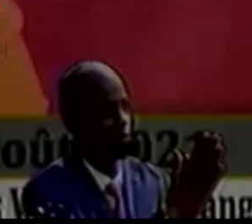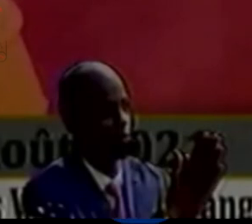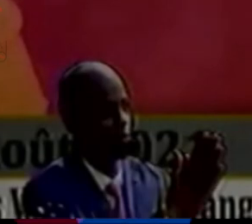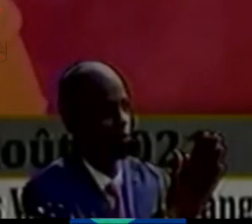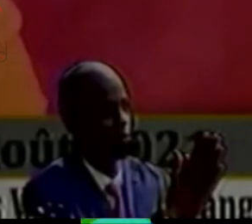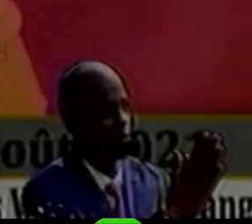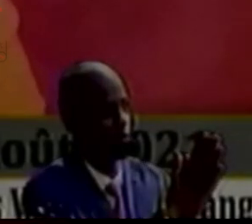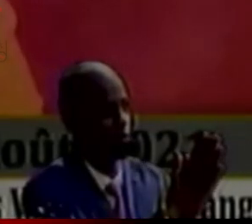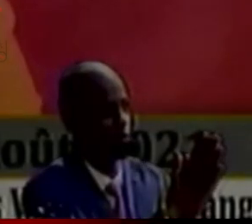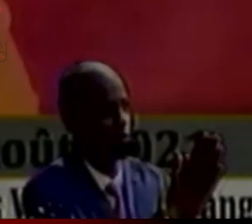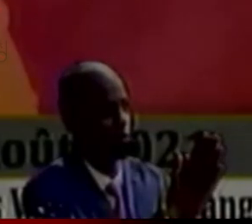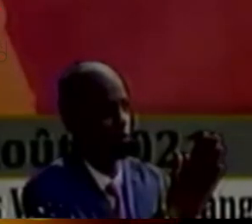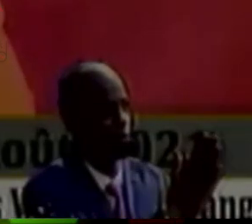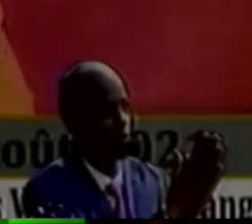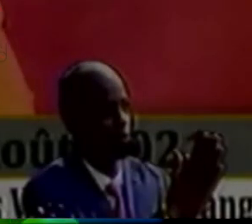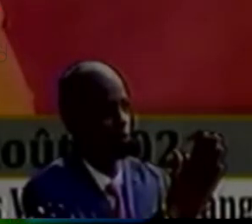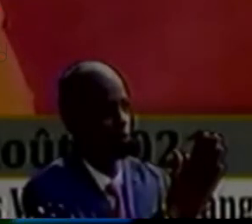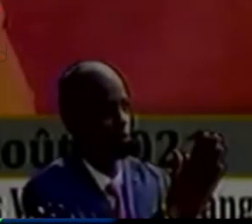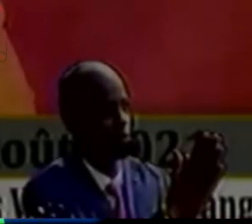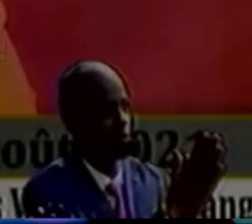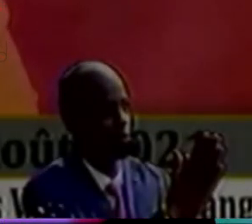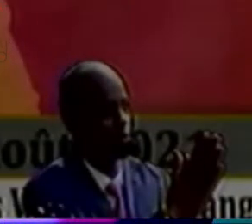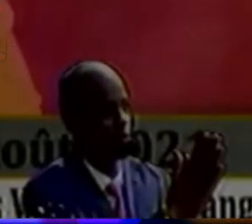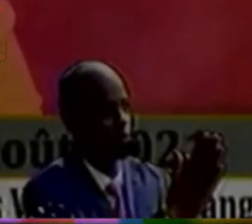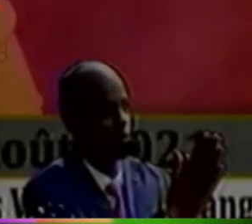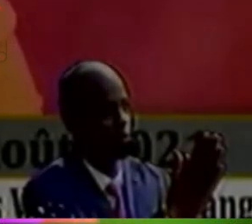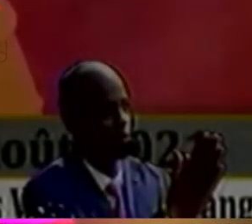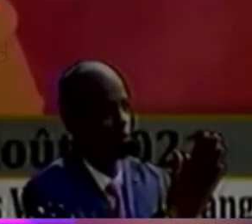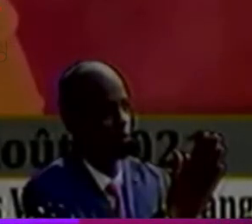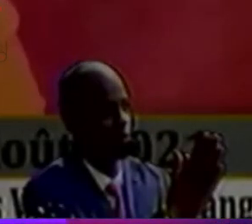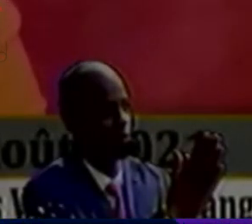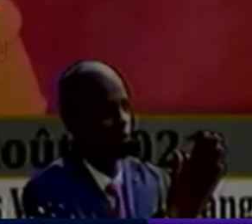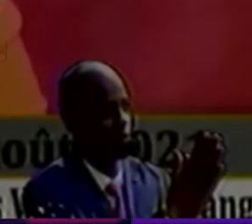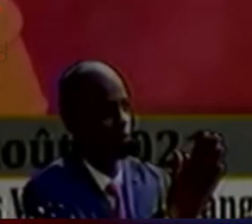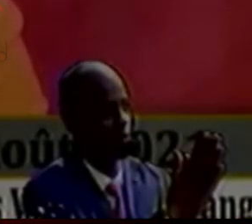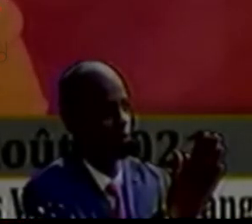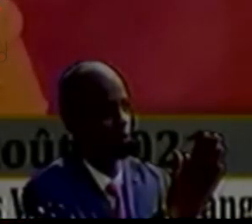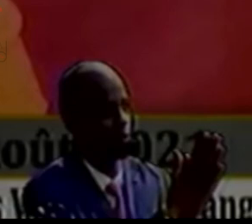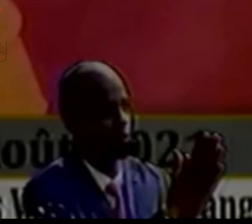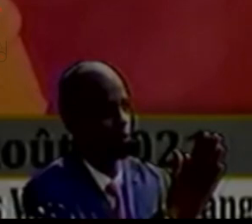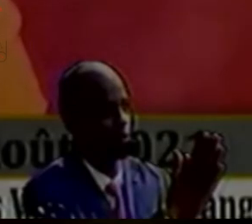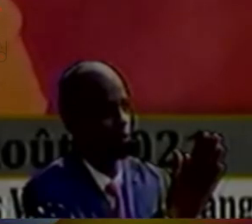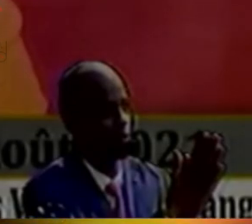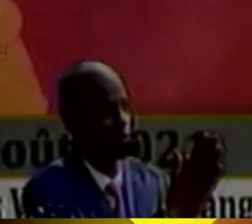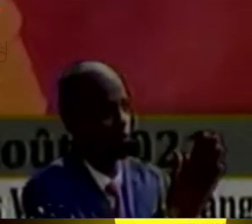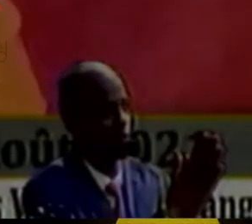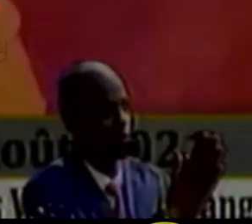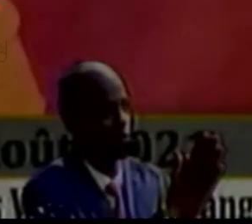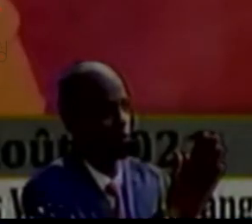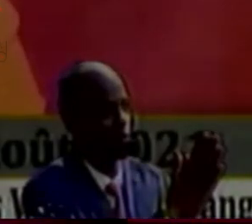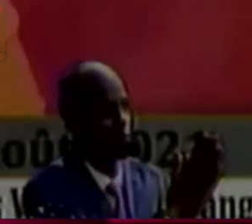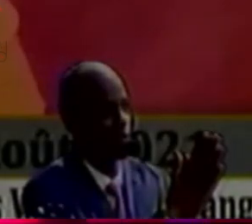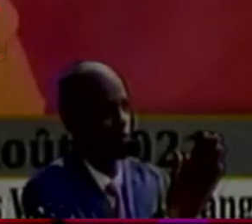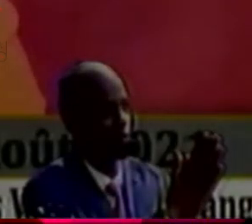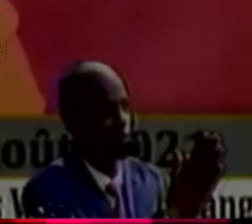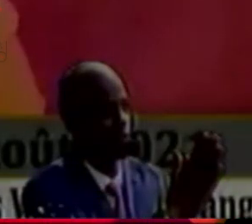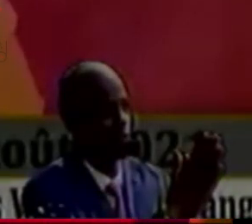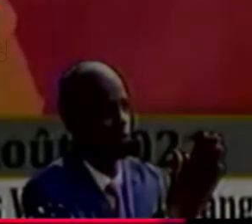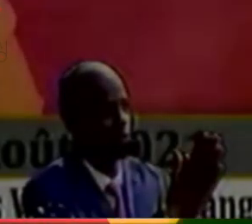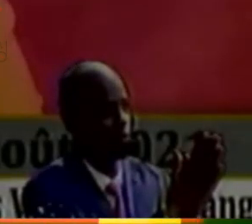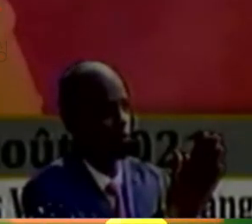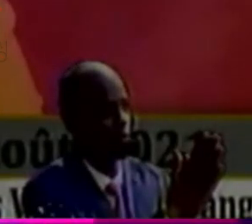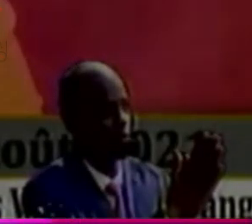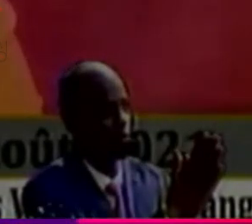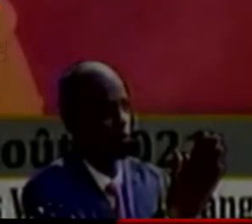ça va checker pour connait qui ça va porter. Nous-mêmes n'a orienté vers direction protection civile,